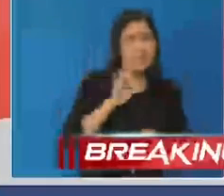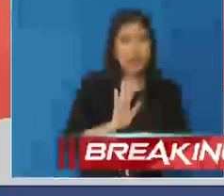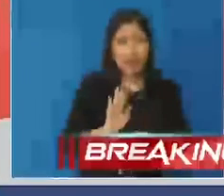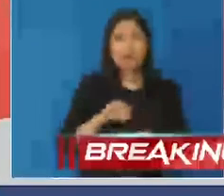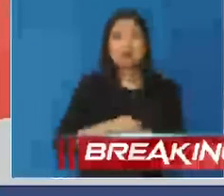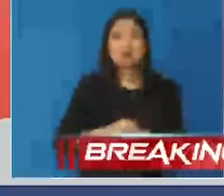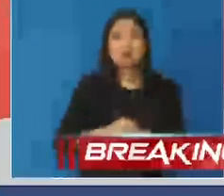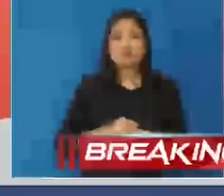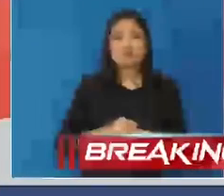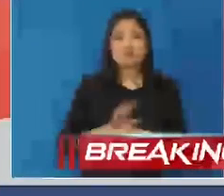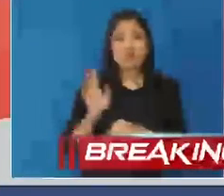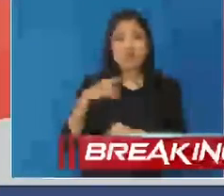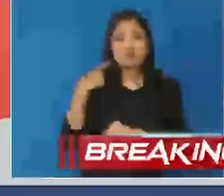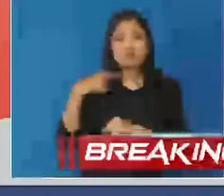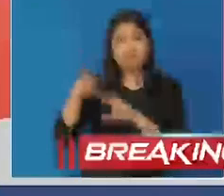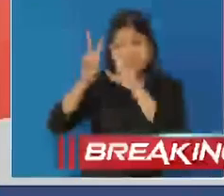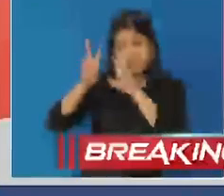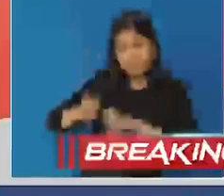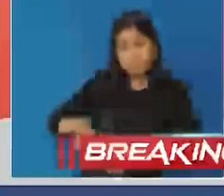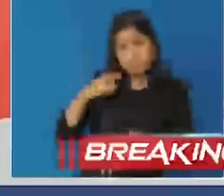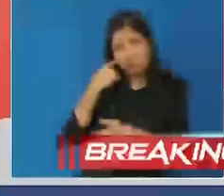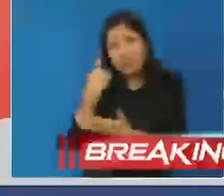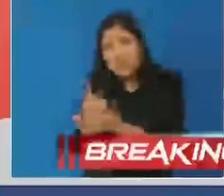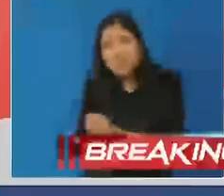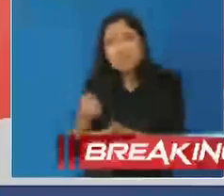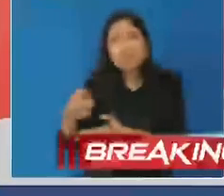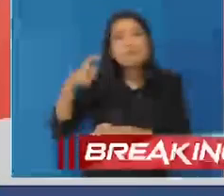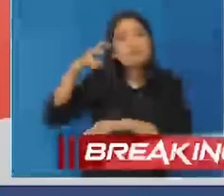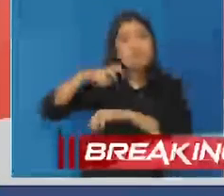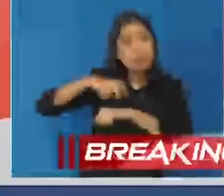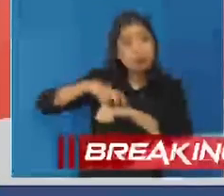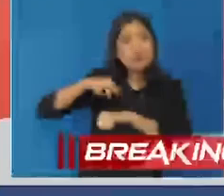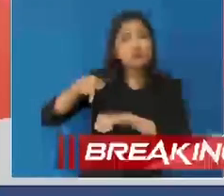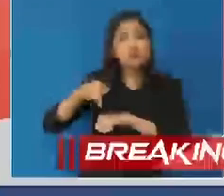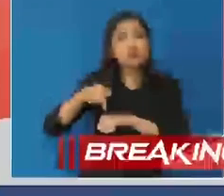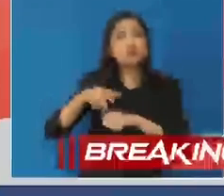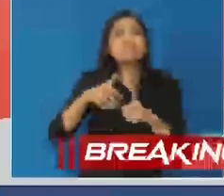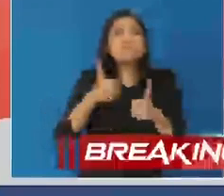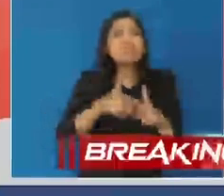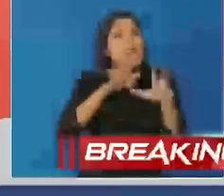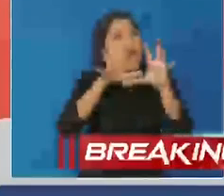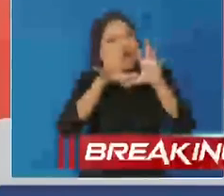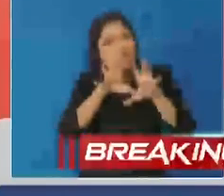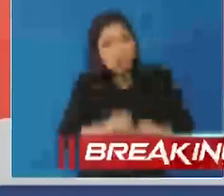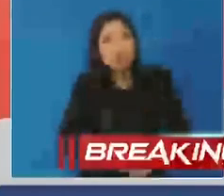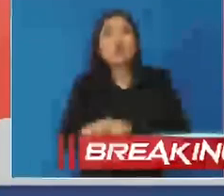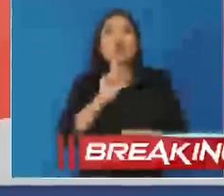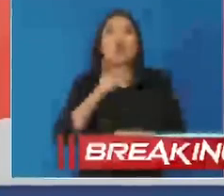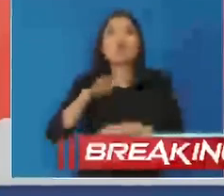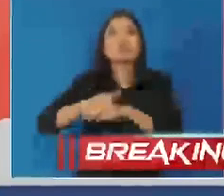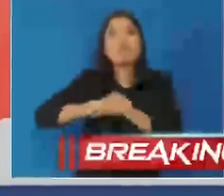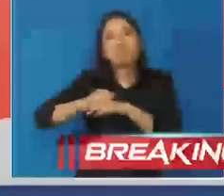ilmiah sudah dibuktikan bahwa virus ini sangat sangat rentan dan mudah hancur manakala terkena